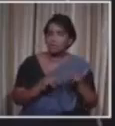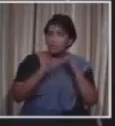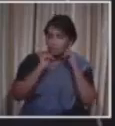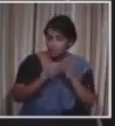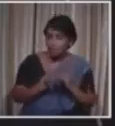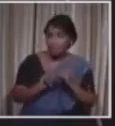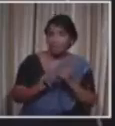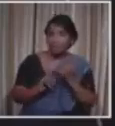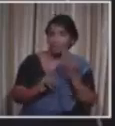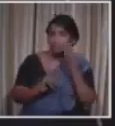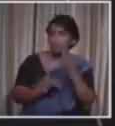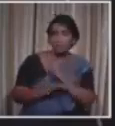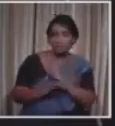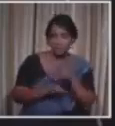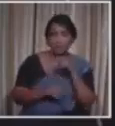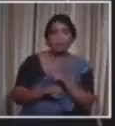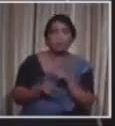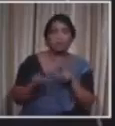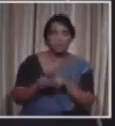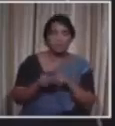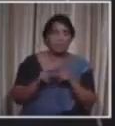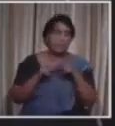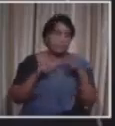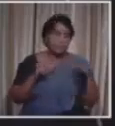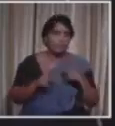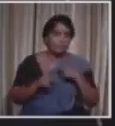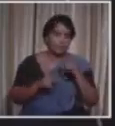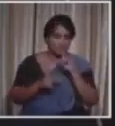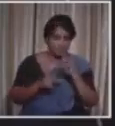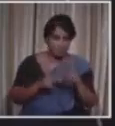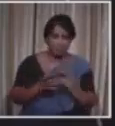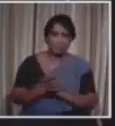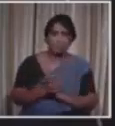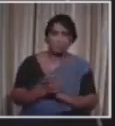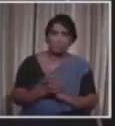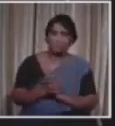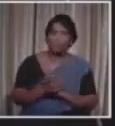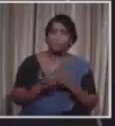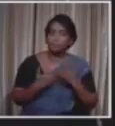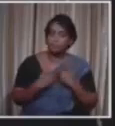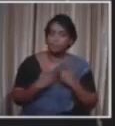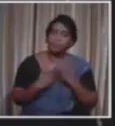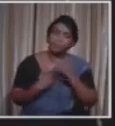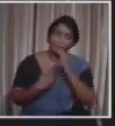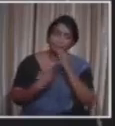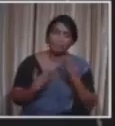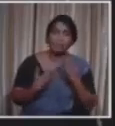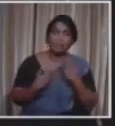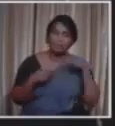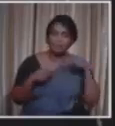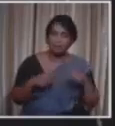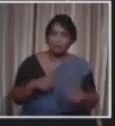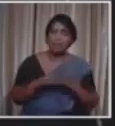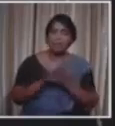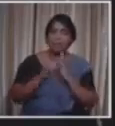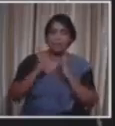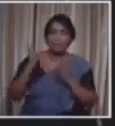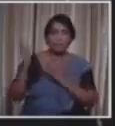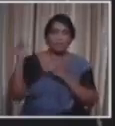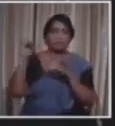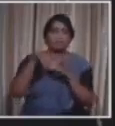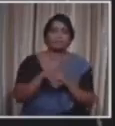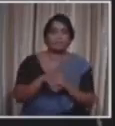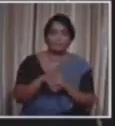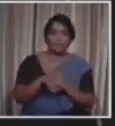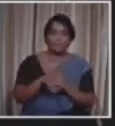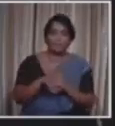वरद तकप इवागेम विपक्ष तब इली मकड़ो अपे करम तमाइ अदावे मे मेदड